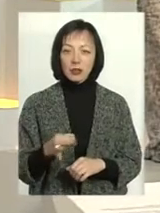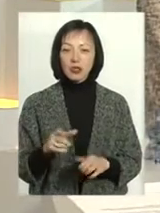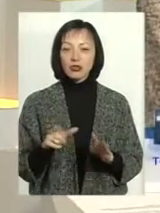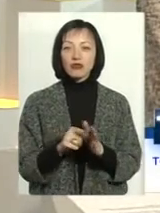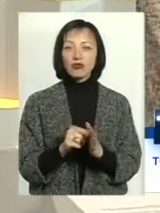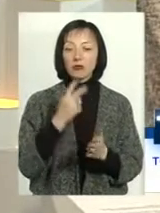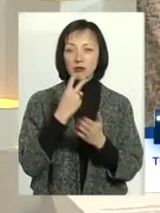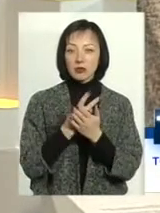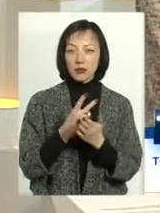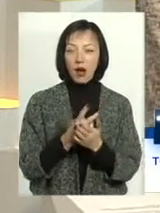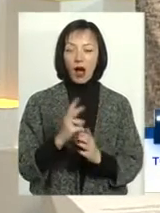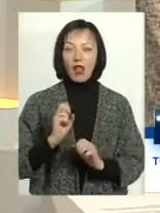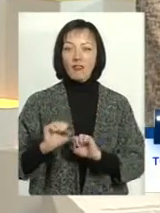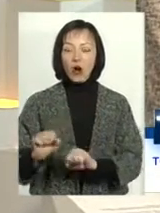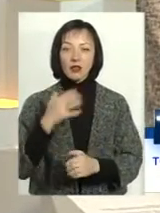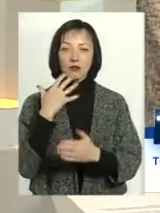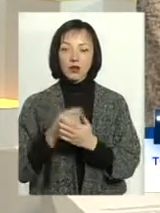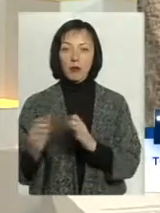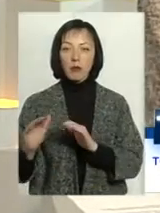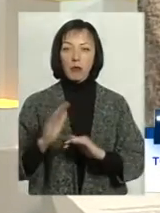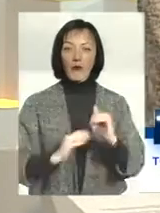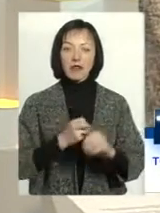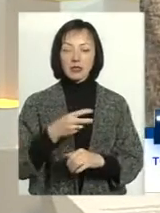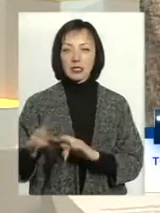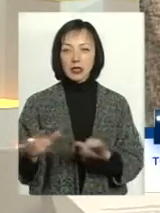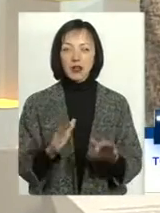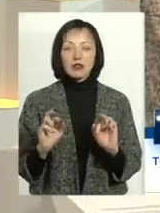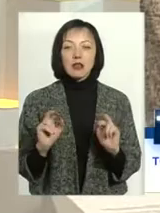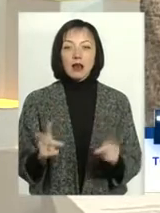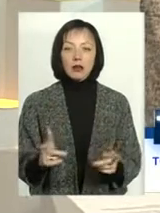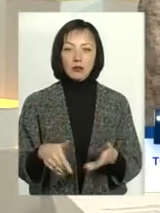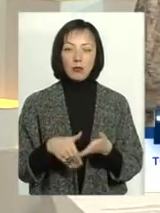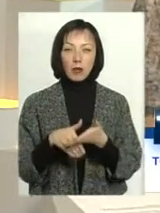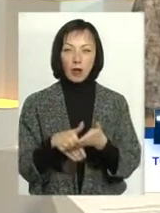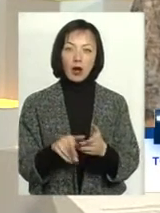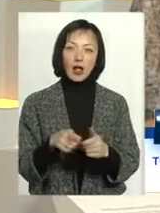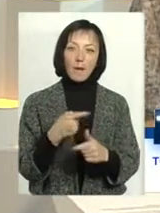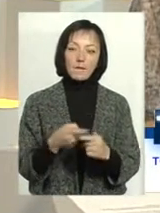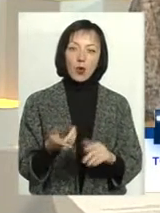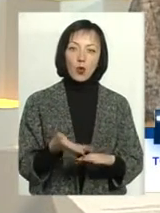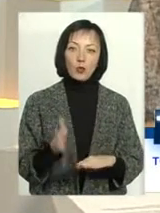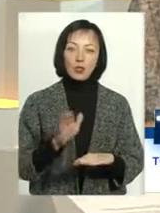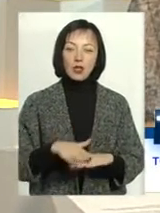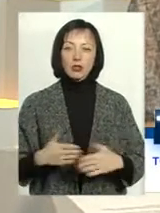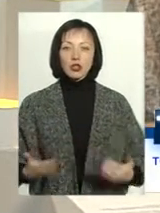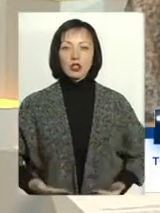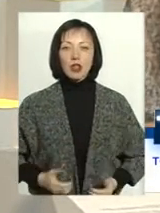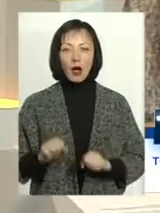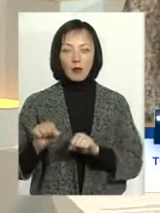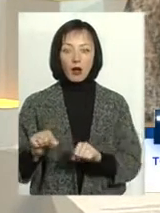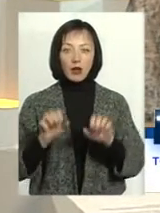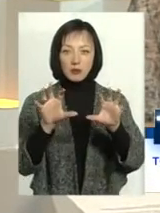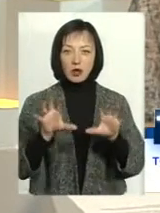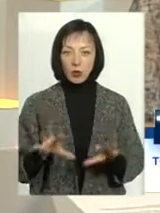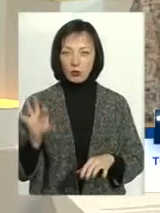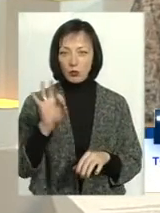зіштовхуються адвокати у своїй професійній діяльності і яким чином допомагають або ж ускладнюють життя адвокатам-законотворці. Про